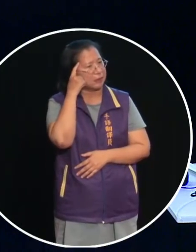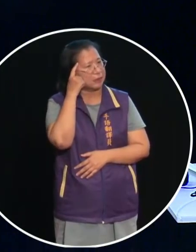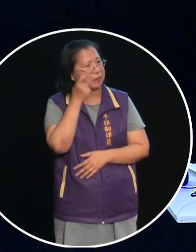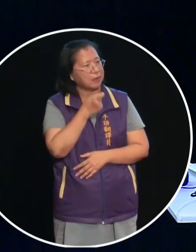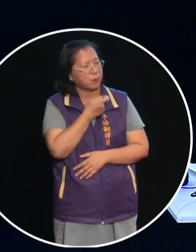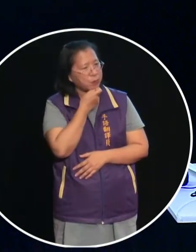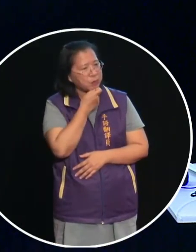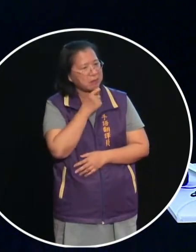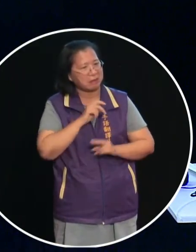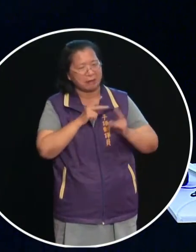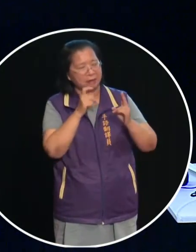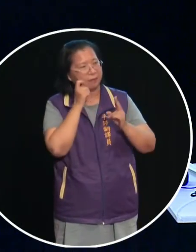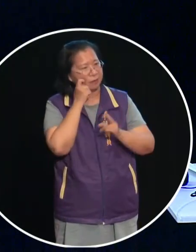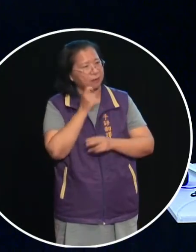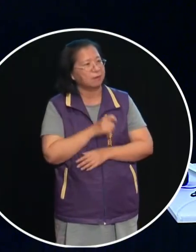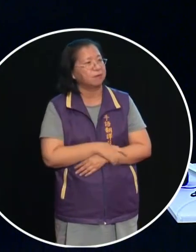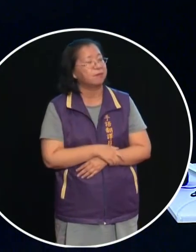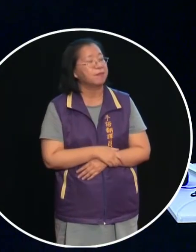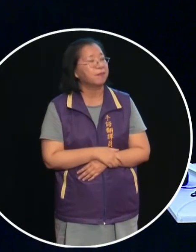那